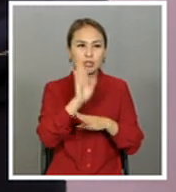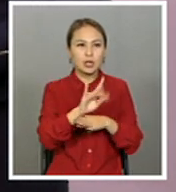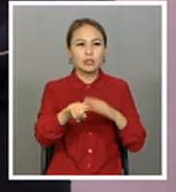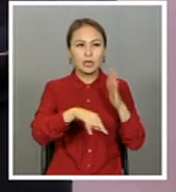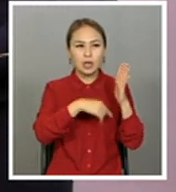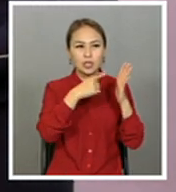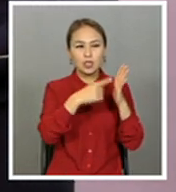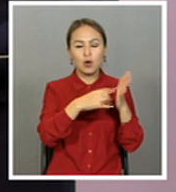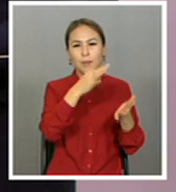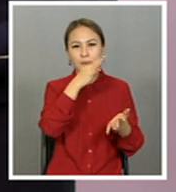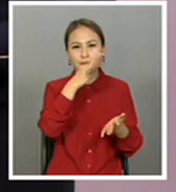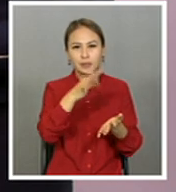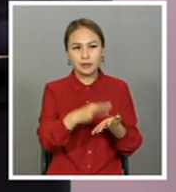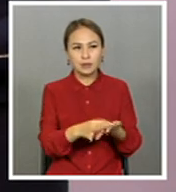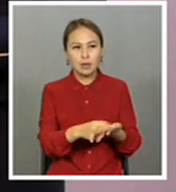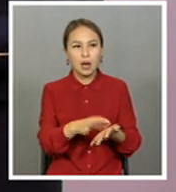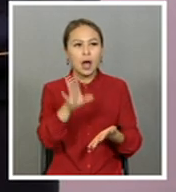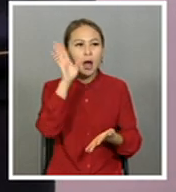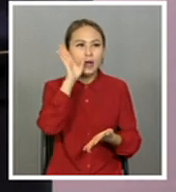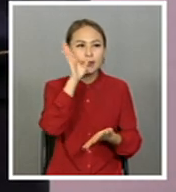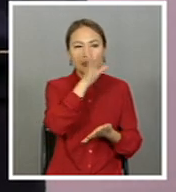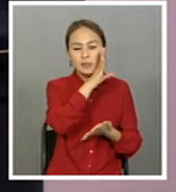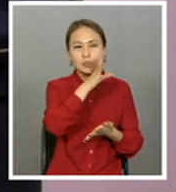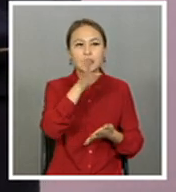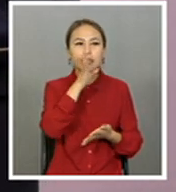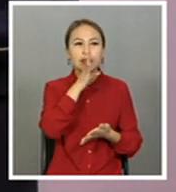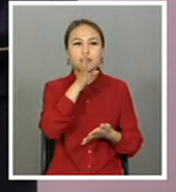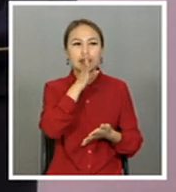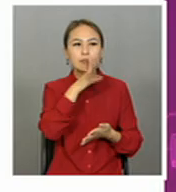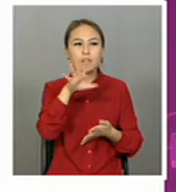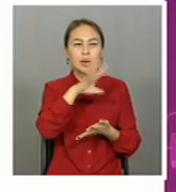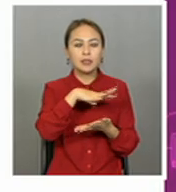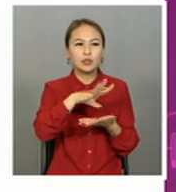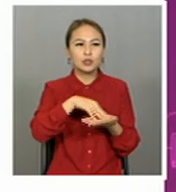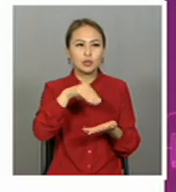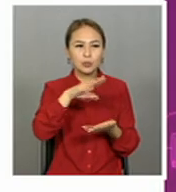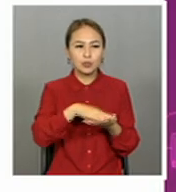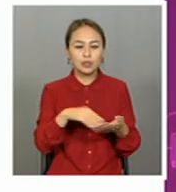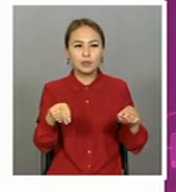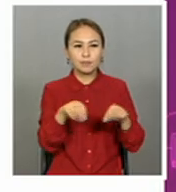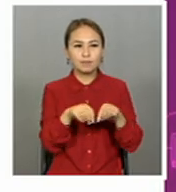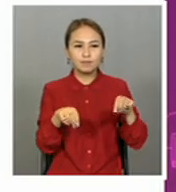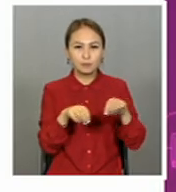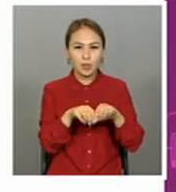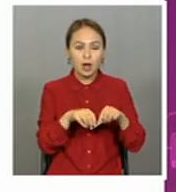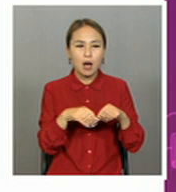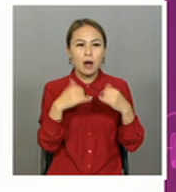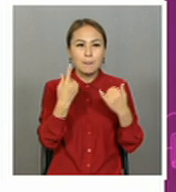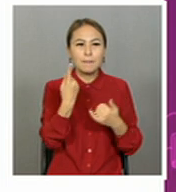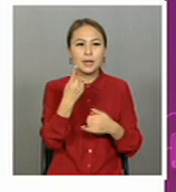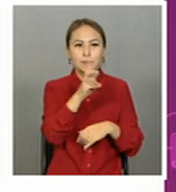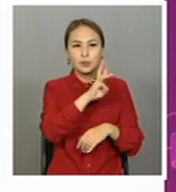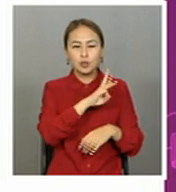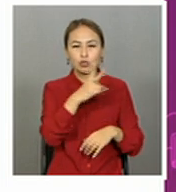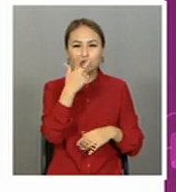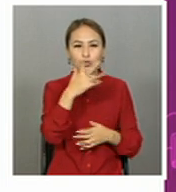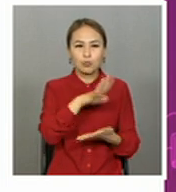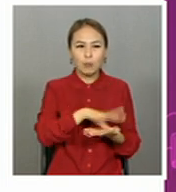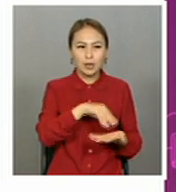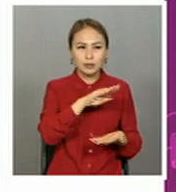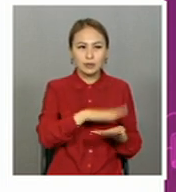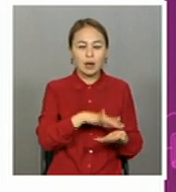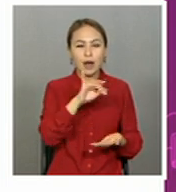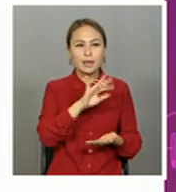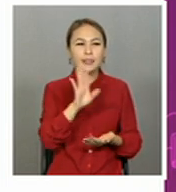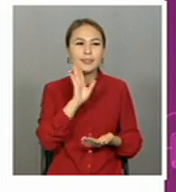жауап беріңдер. Анасы мен қызы мәнті түйіп жатыр. Анасы 1 минутта 3 мәнті, ал